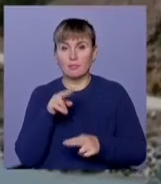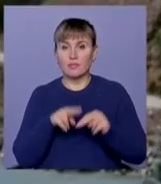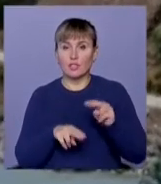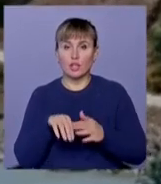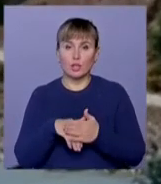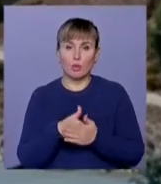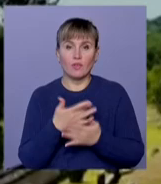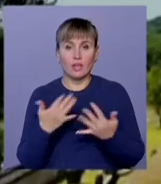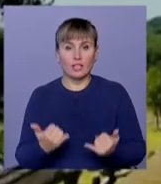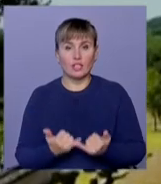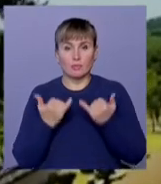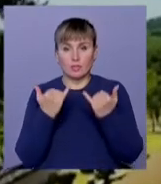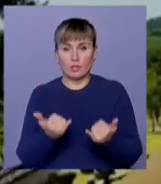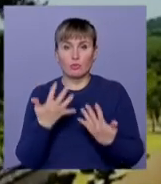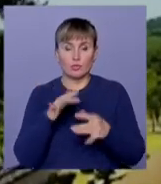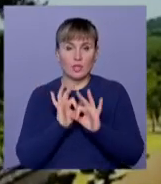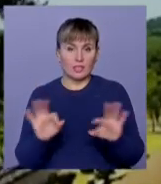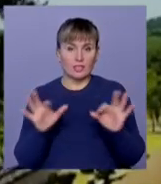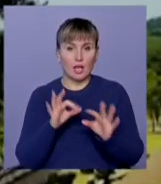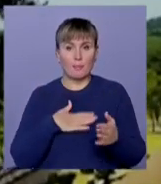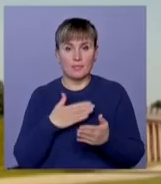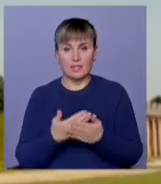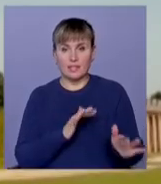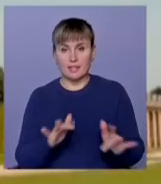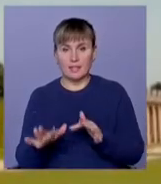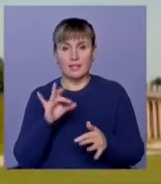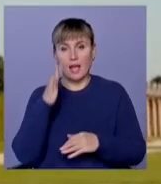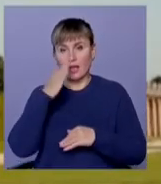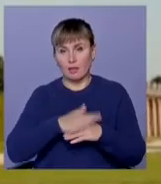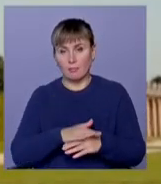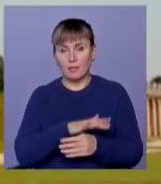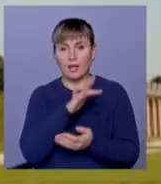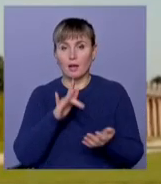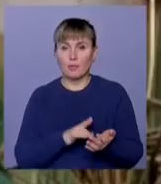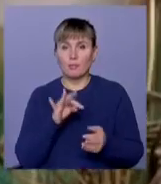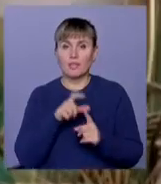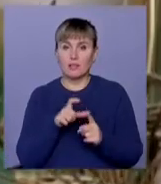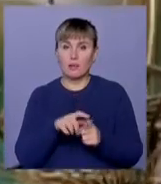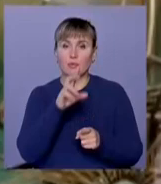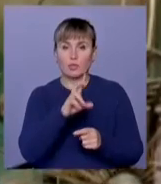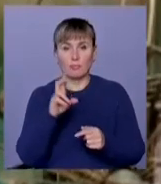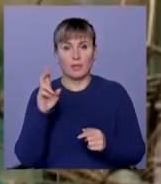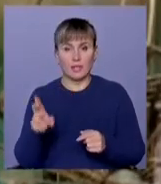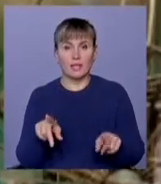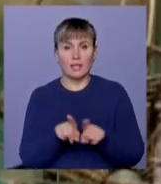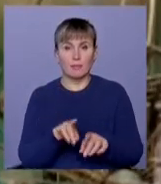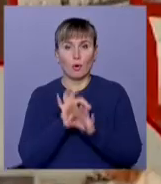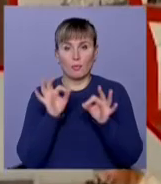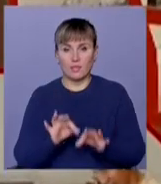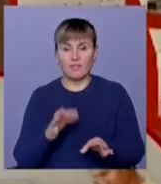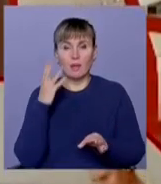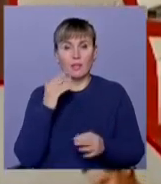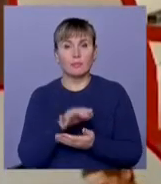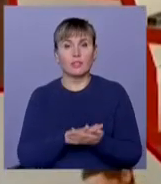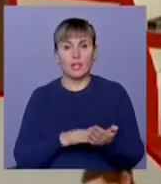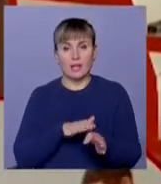новых достопримечательностей уже презентовали общественным деятелям и акиму мегаполиса. По словам Боржана Байбек, таким образом в Алматы